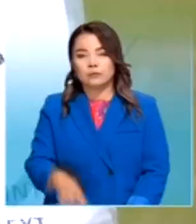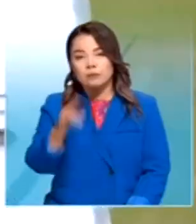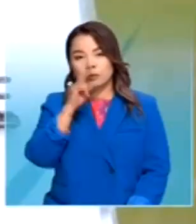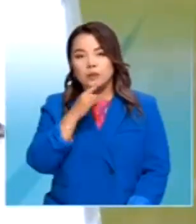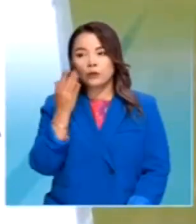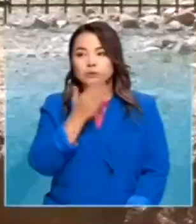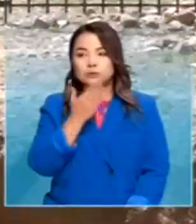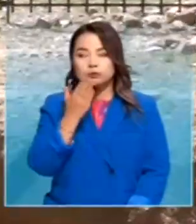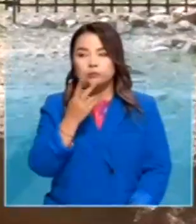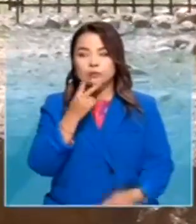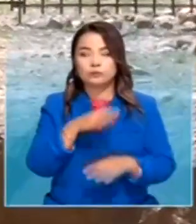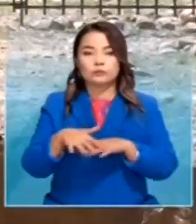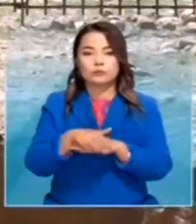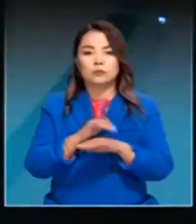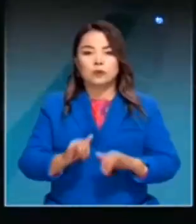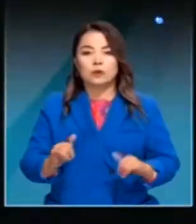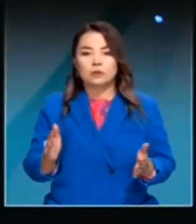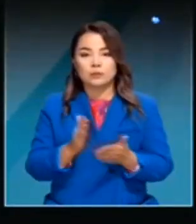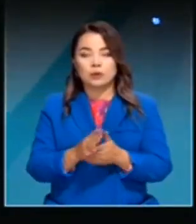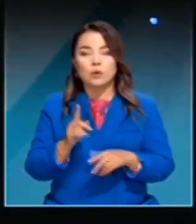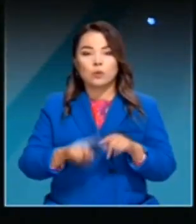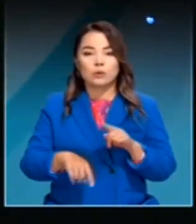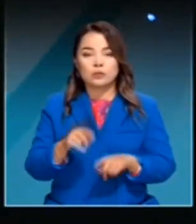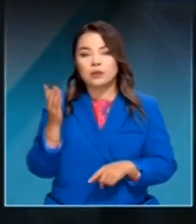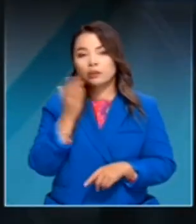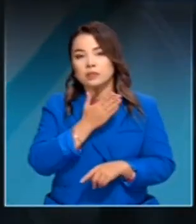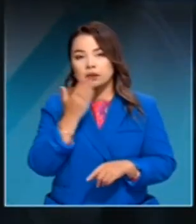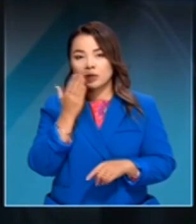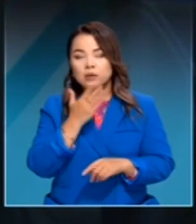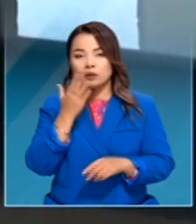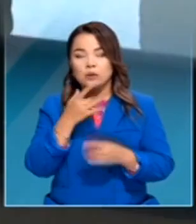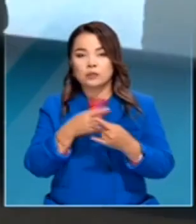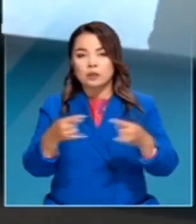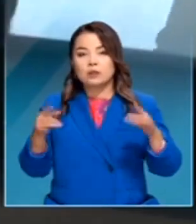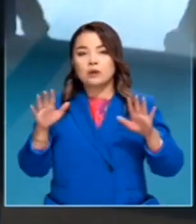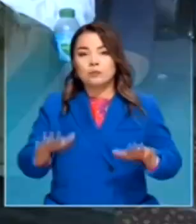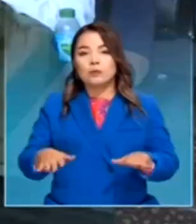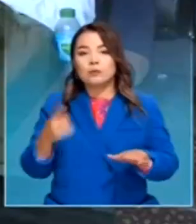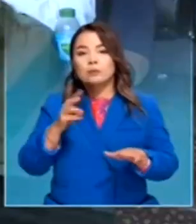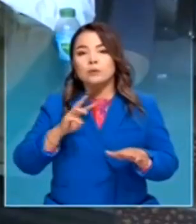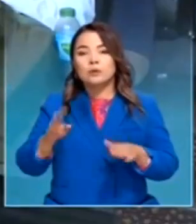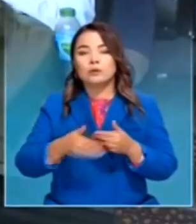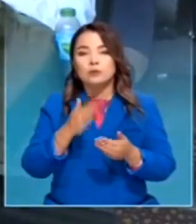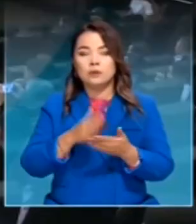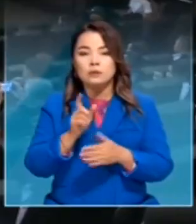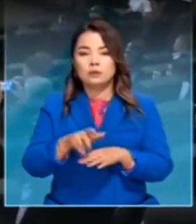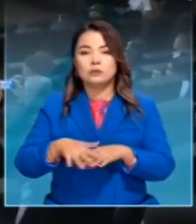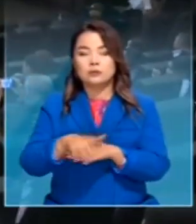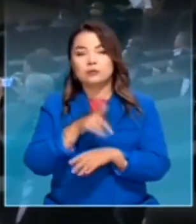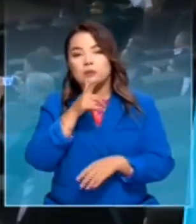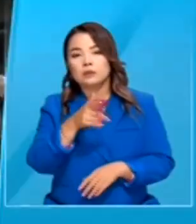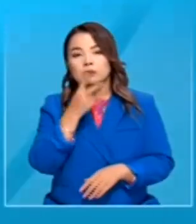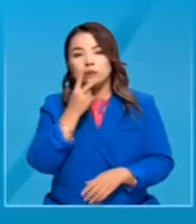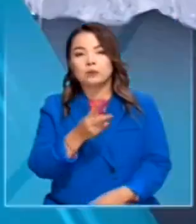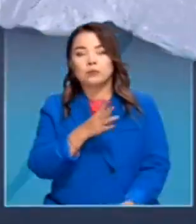Қазақ киносының көрермені көбейді. Былтыр отандық фильмдерді кинотеатрдан 1 миллионнан астам адам